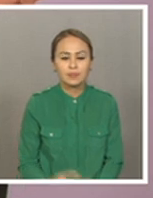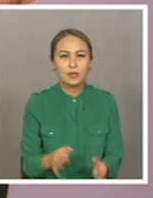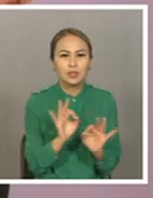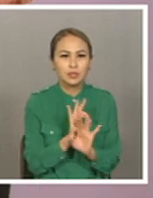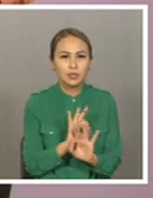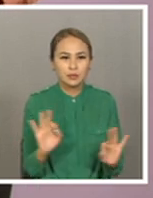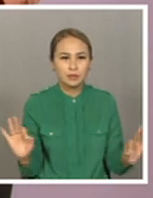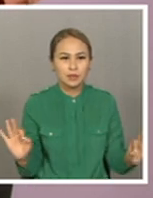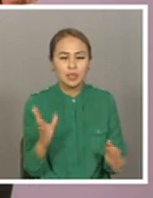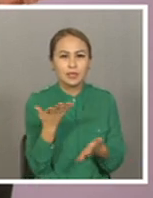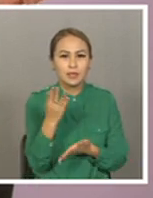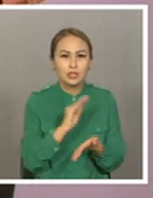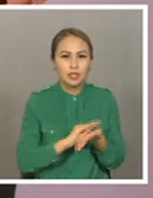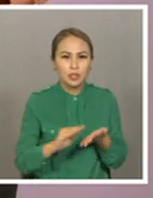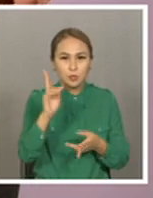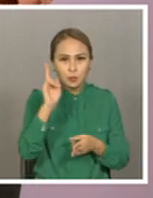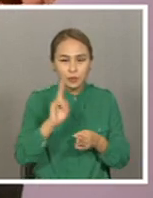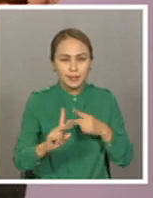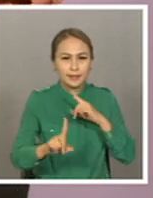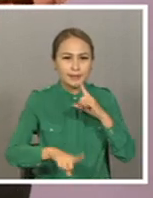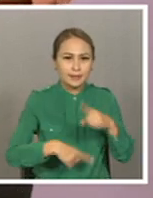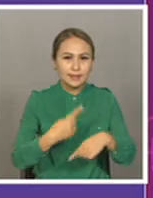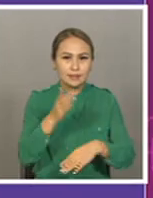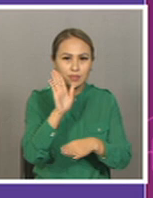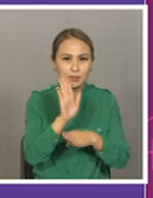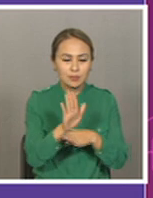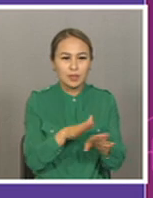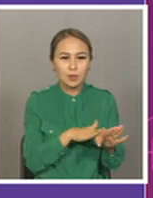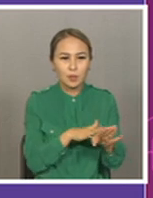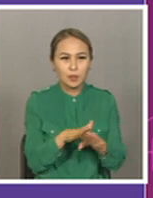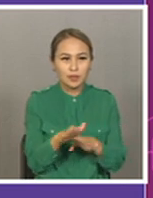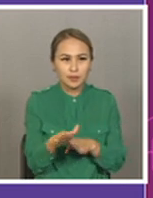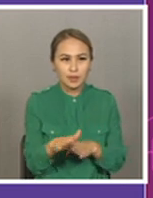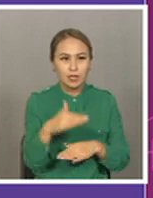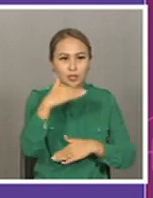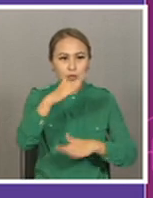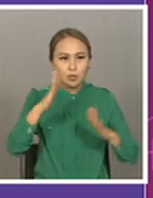балалар, жазып болсаңдар, келесі тапсырманы орындайық.